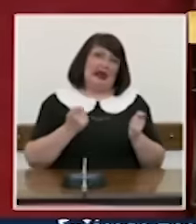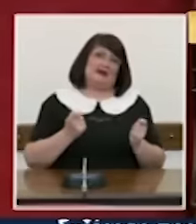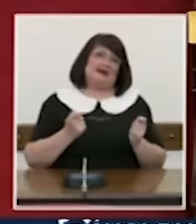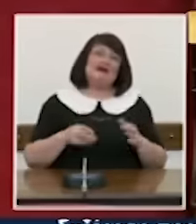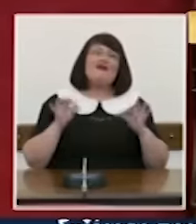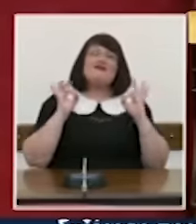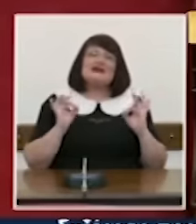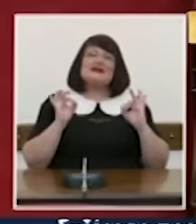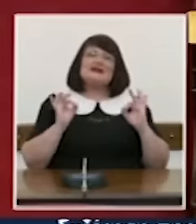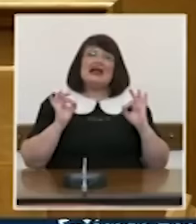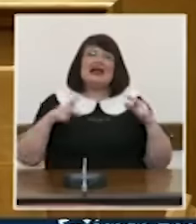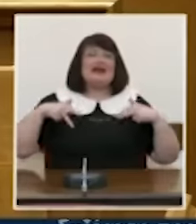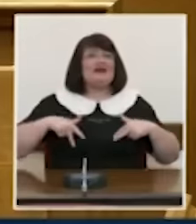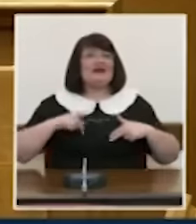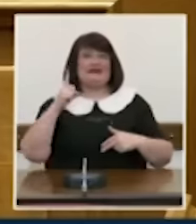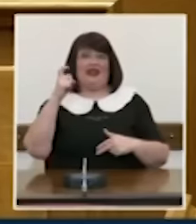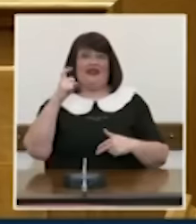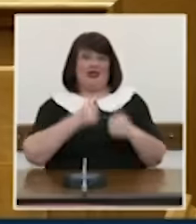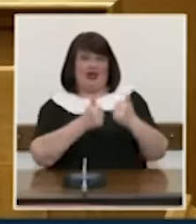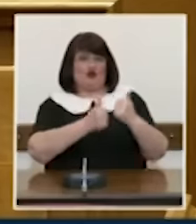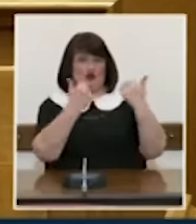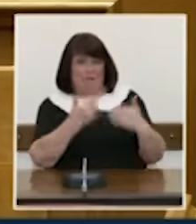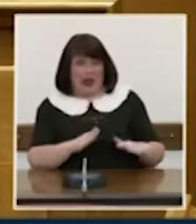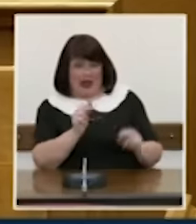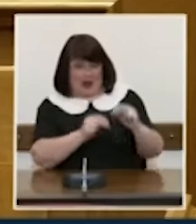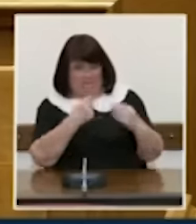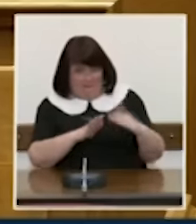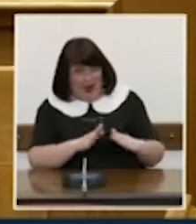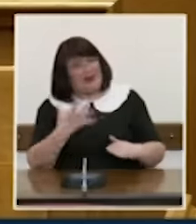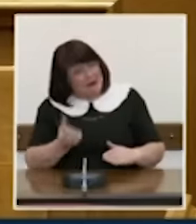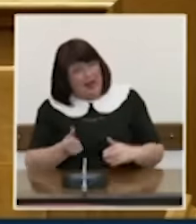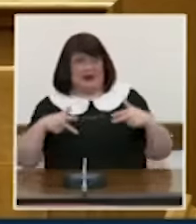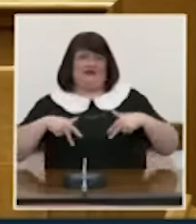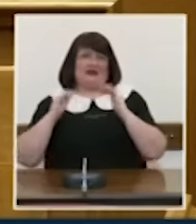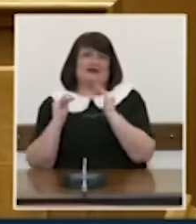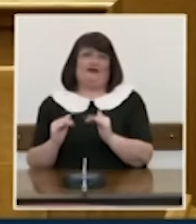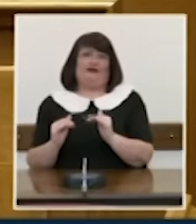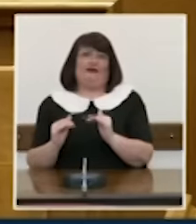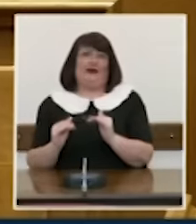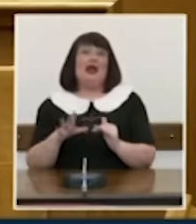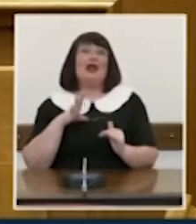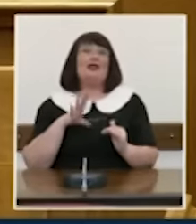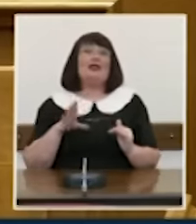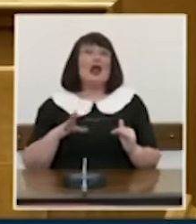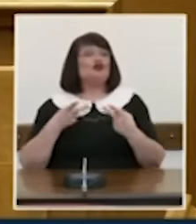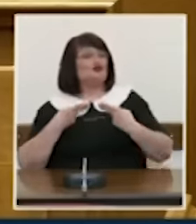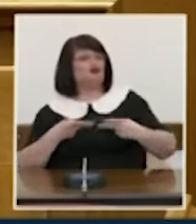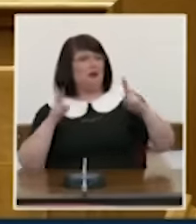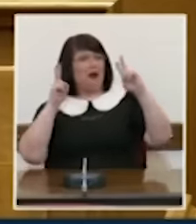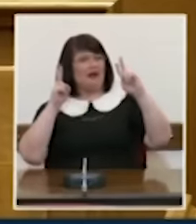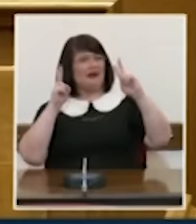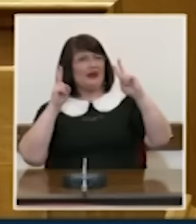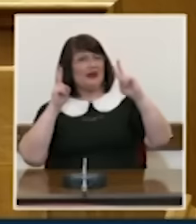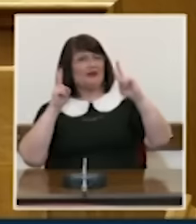υπάρχει και στις 10 Ιουνίου, μετά την Κυριακή των εκλογών. Απλώς θέλετε να έχετε τα χέρια σας λιμένα, να μην έχετε τον κόσμο